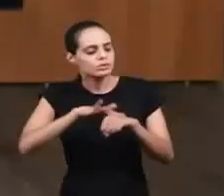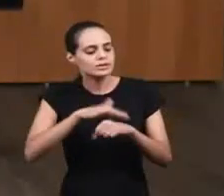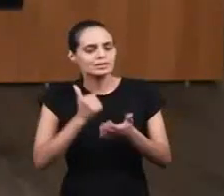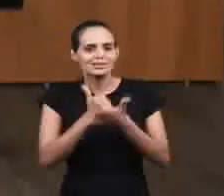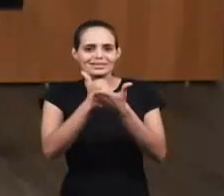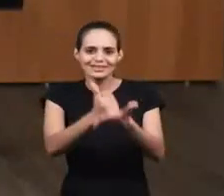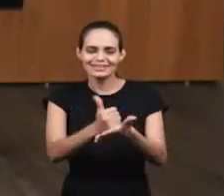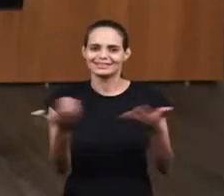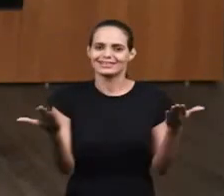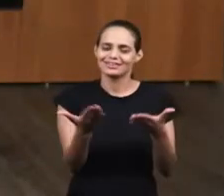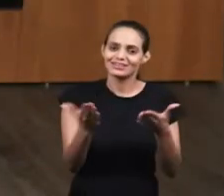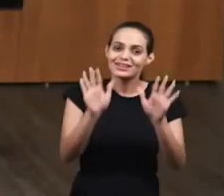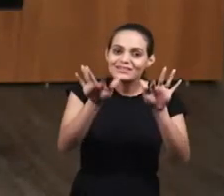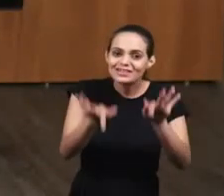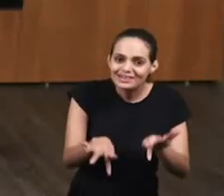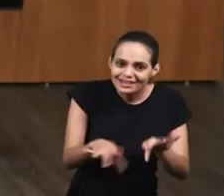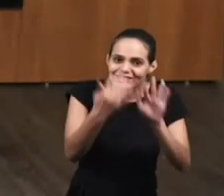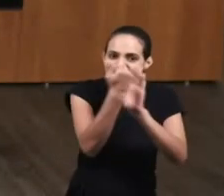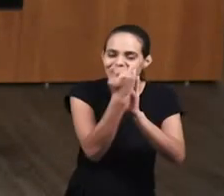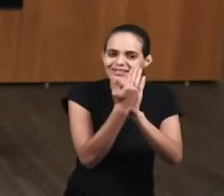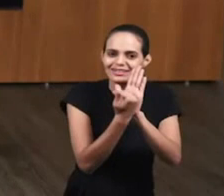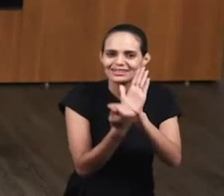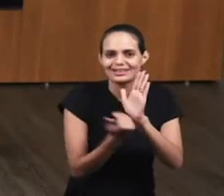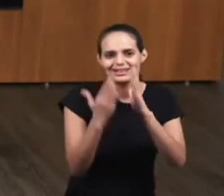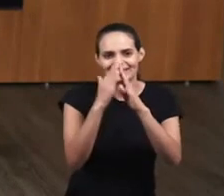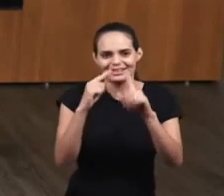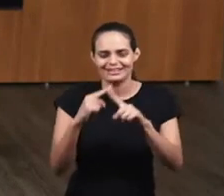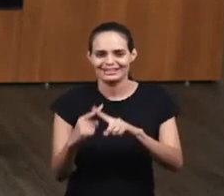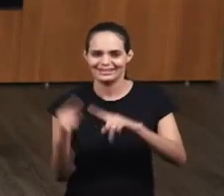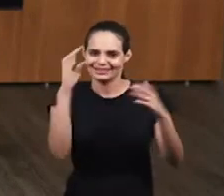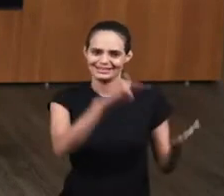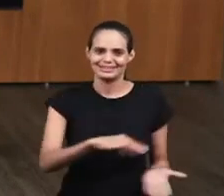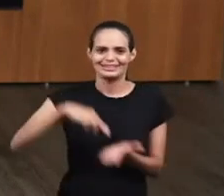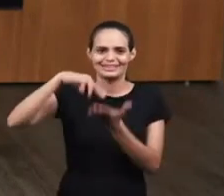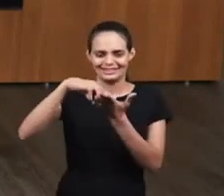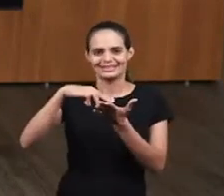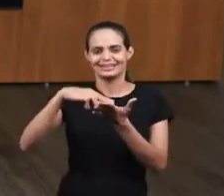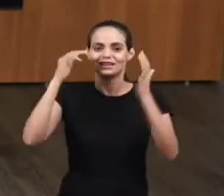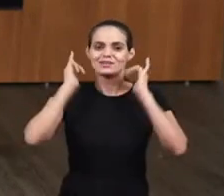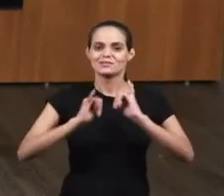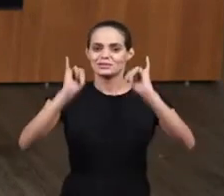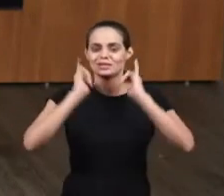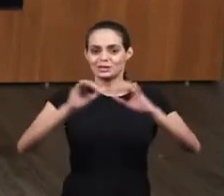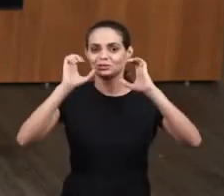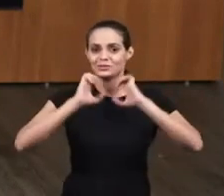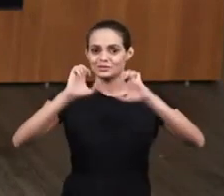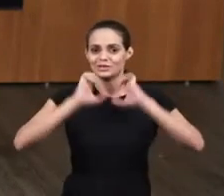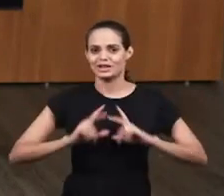Und so kommen wir nun zum Ende dieser Folge der christlichen Gemeinde Maranatha, die Verkündigung des ewigen